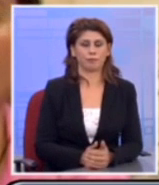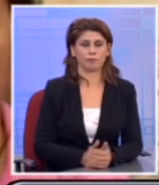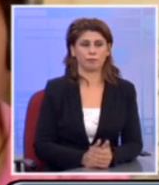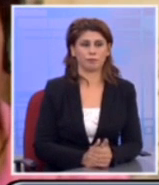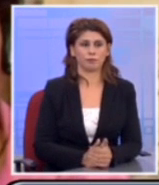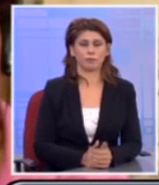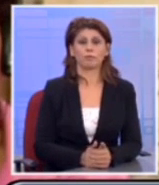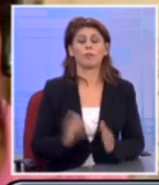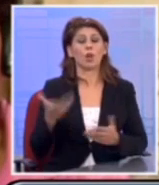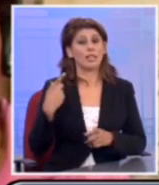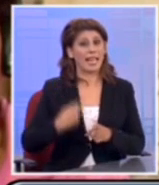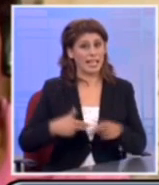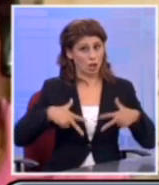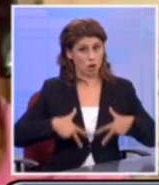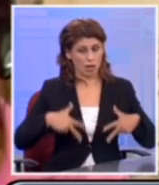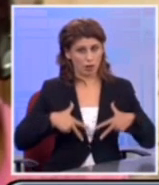ότι το ελληνικό